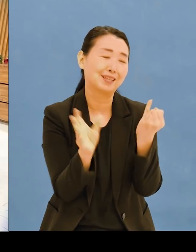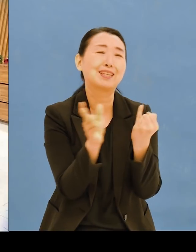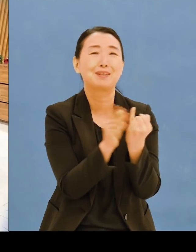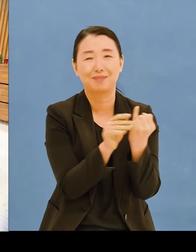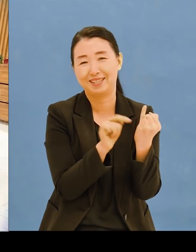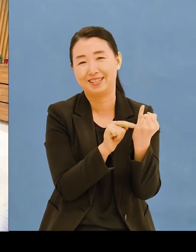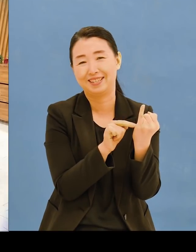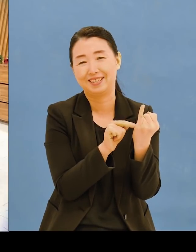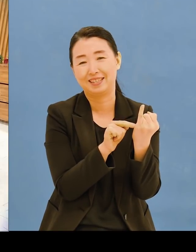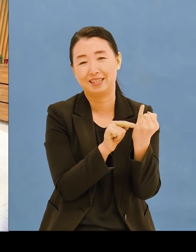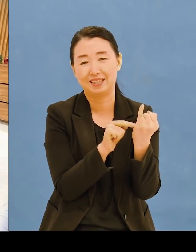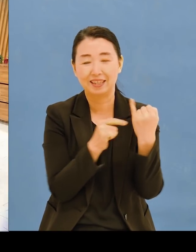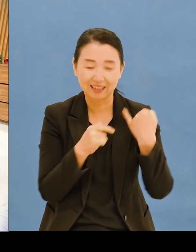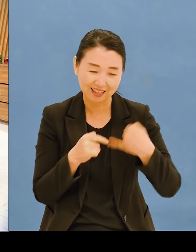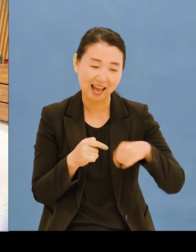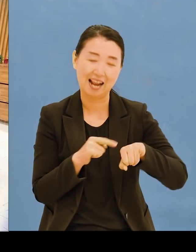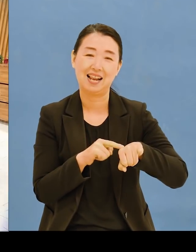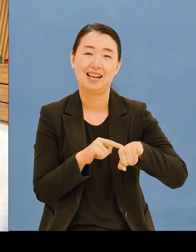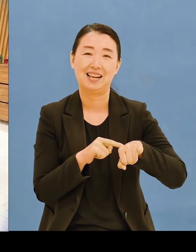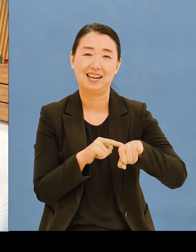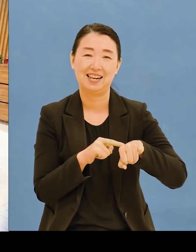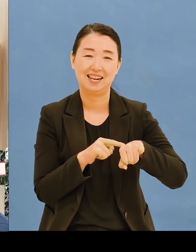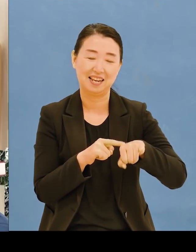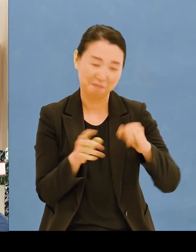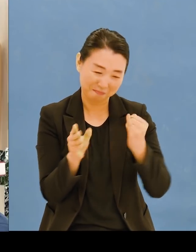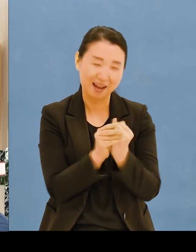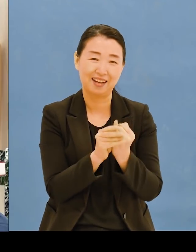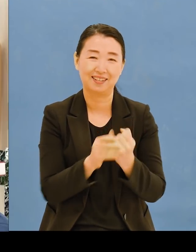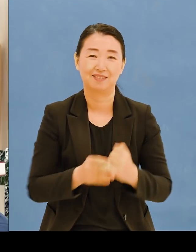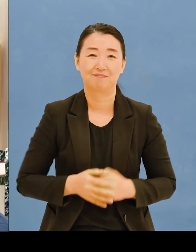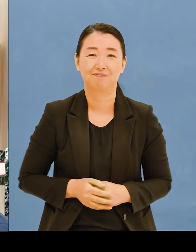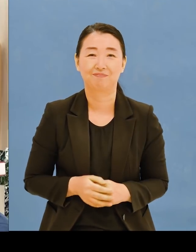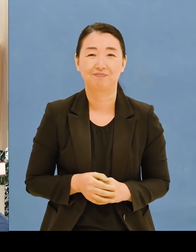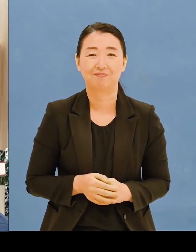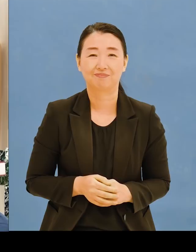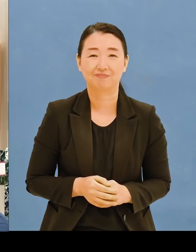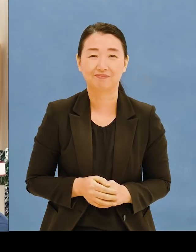생겨가지고 딸아이가 이제 그때 생겨가지고